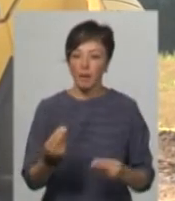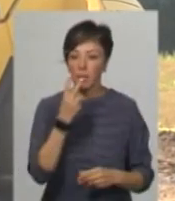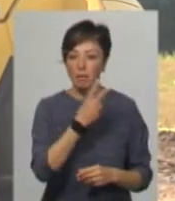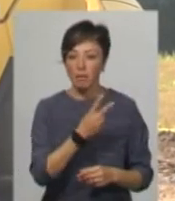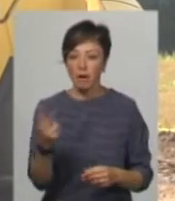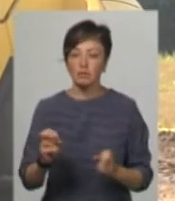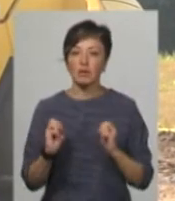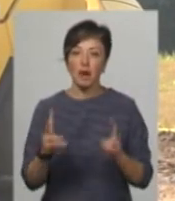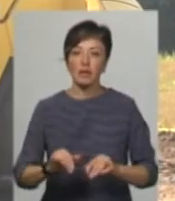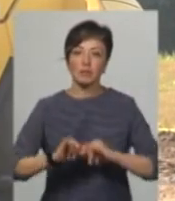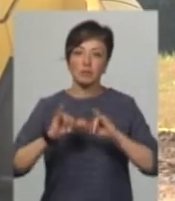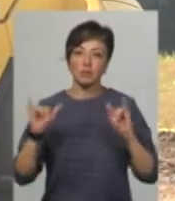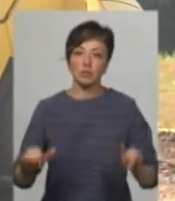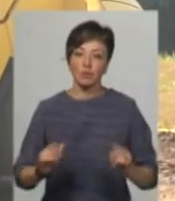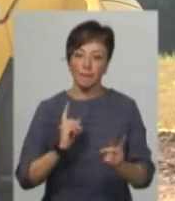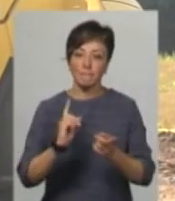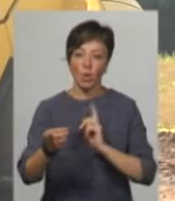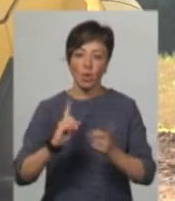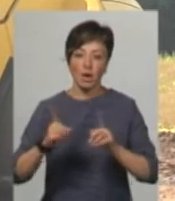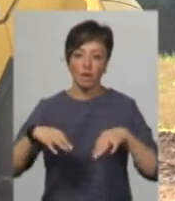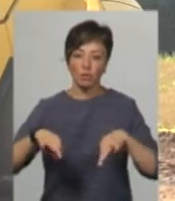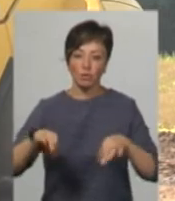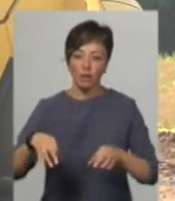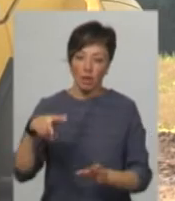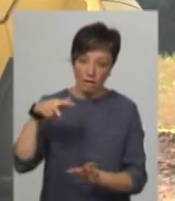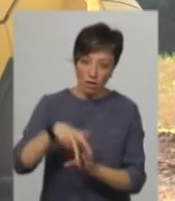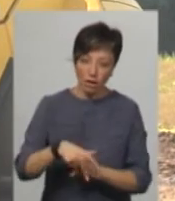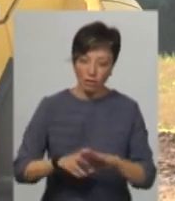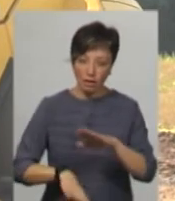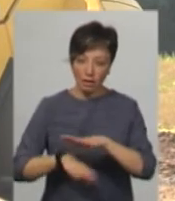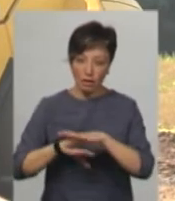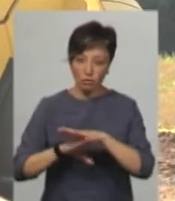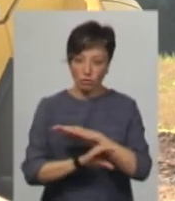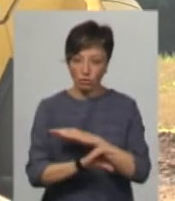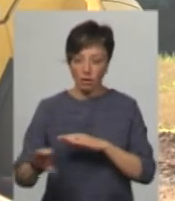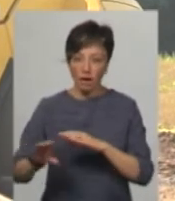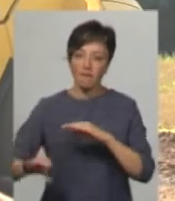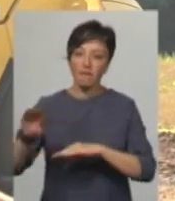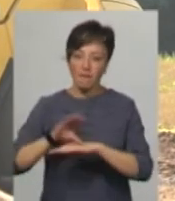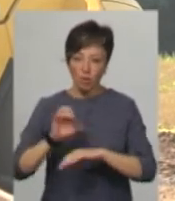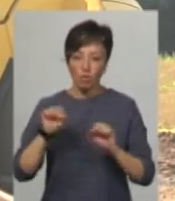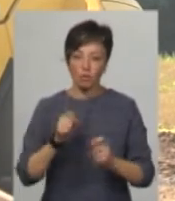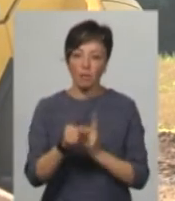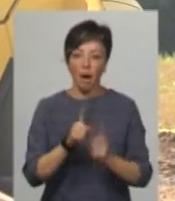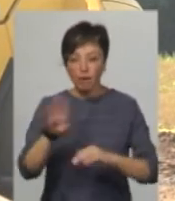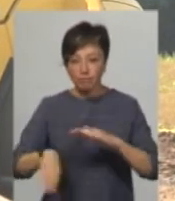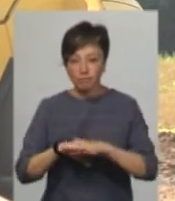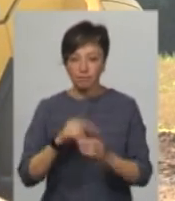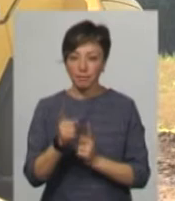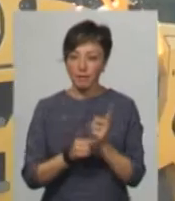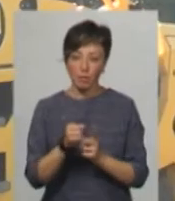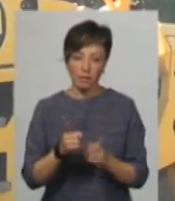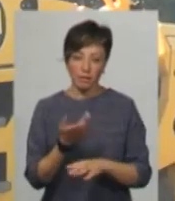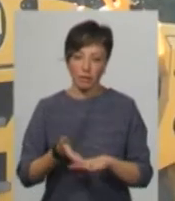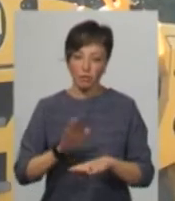наскільки збільшується потік автомобілів. Це все навантаження на основу, на самий низ. Верх можна переробити, а низ переробити треба з самого